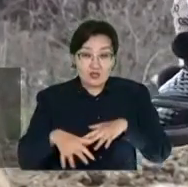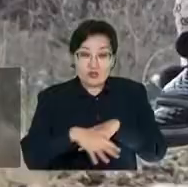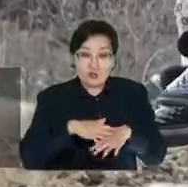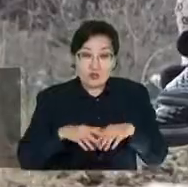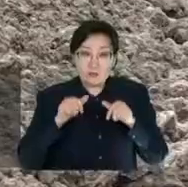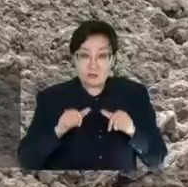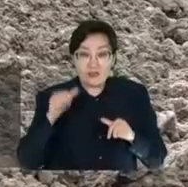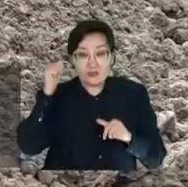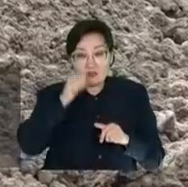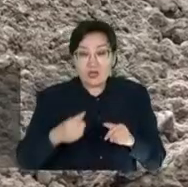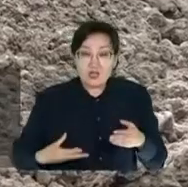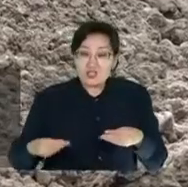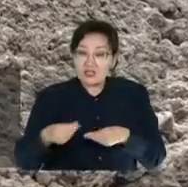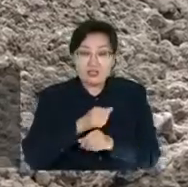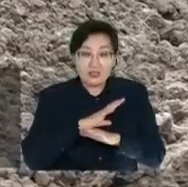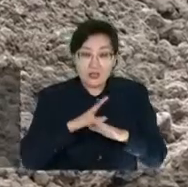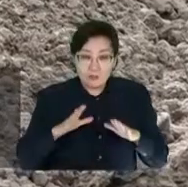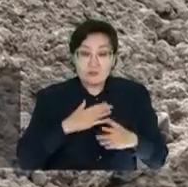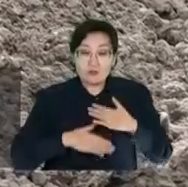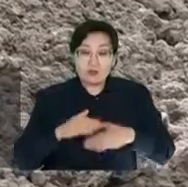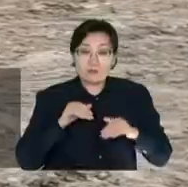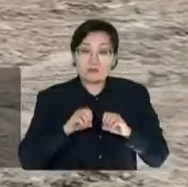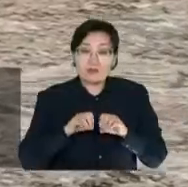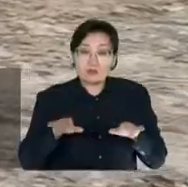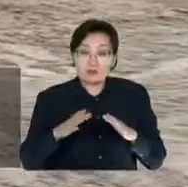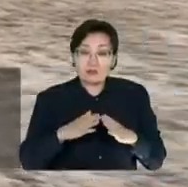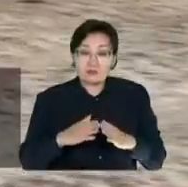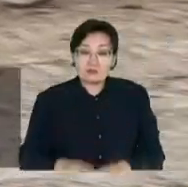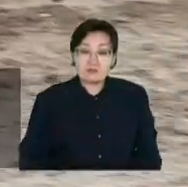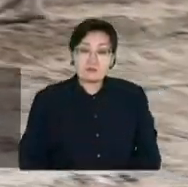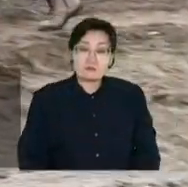шығармайтын болдық деп тарқасты. Ұлағат Арғын, Әлшер Ерғалиұлы, Алматы телеарнасы.